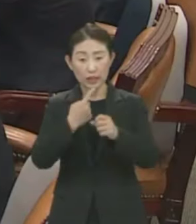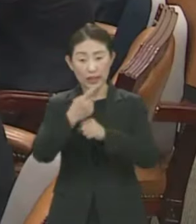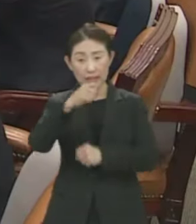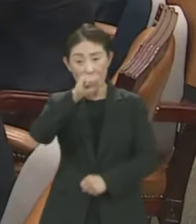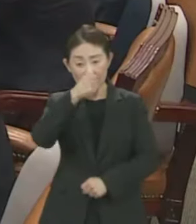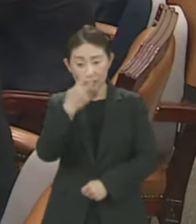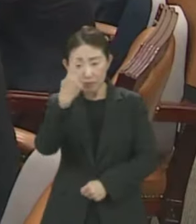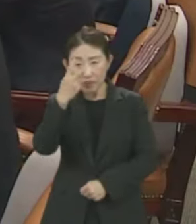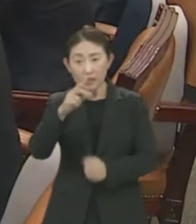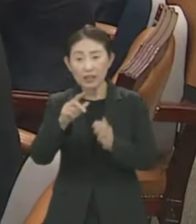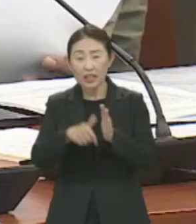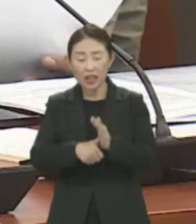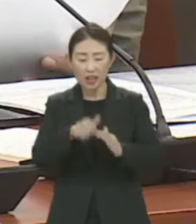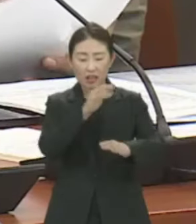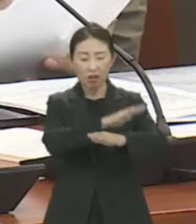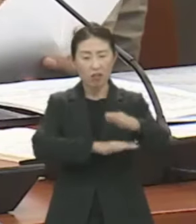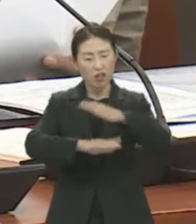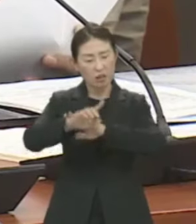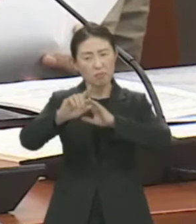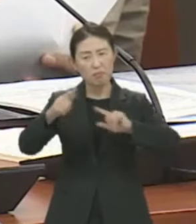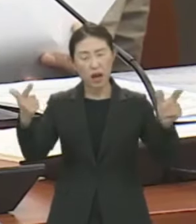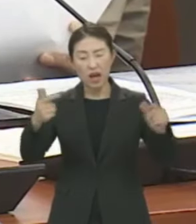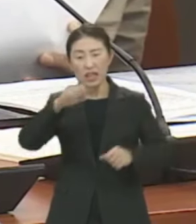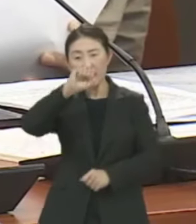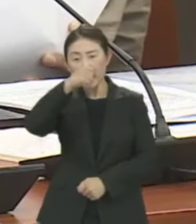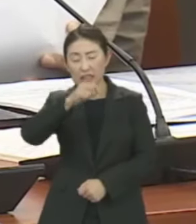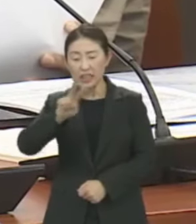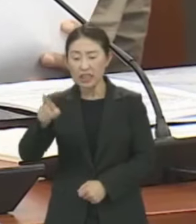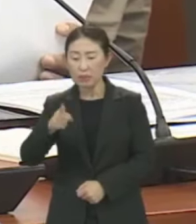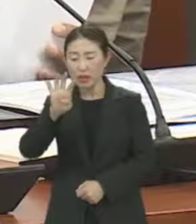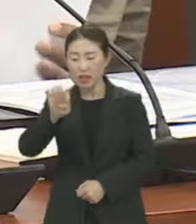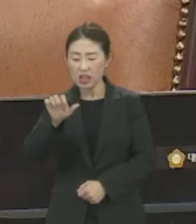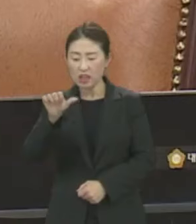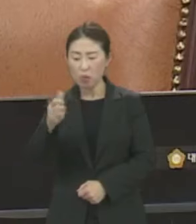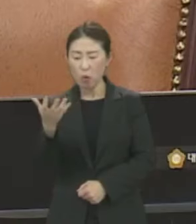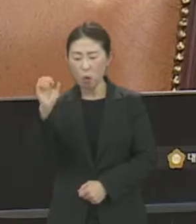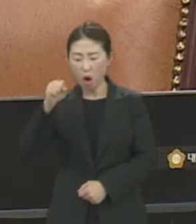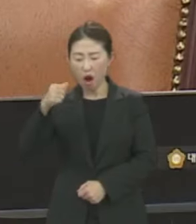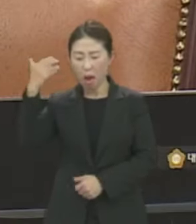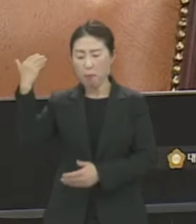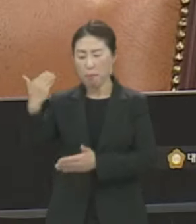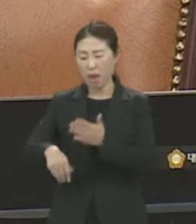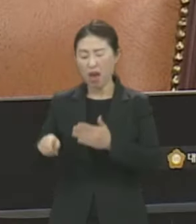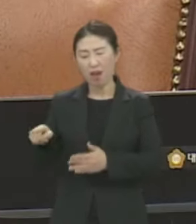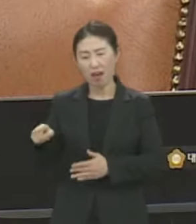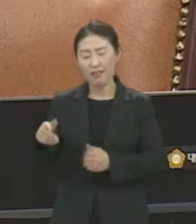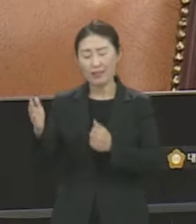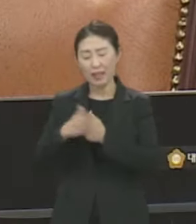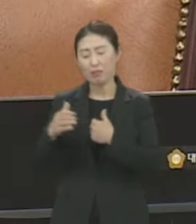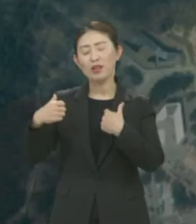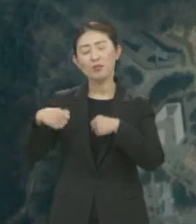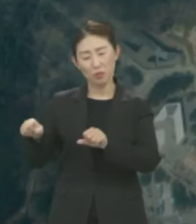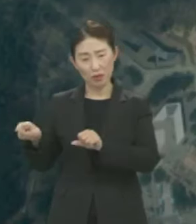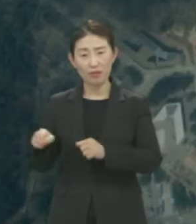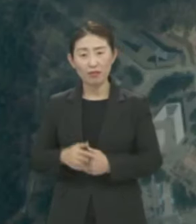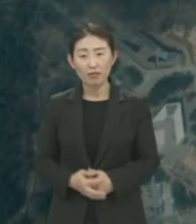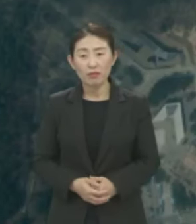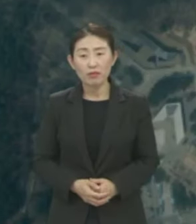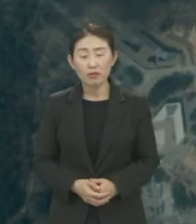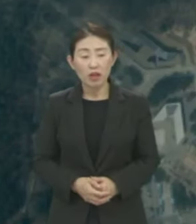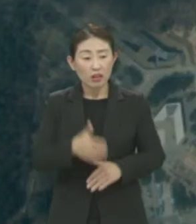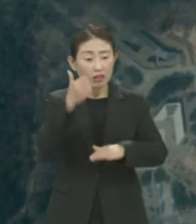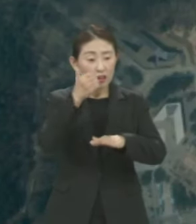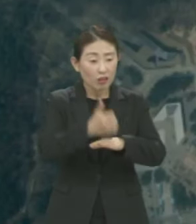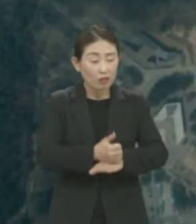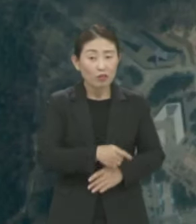예산안 심사에서 여야 이견으로 예산 245억 원이 전액 삭감될 위기에 놓였기 때문입니다.